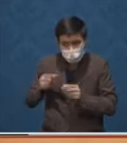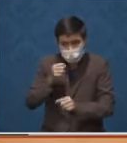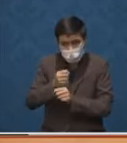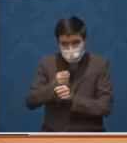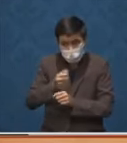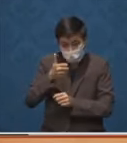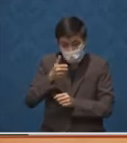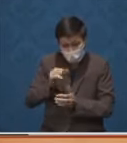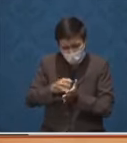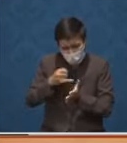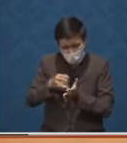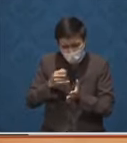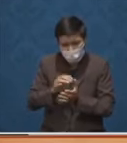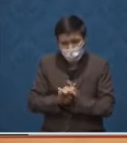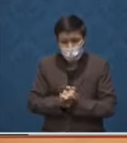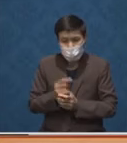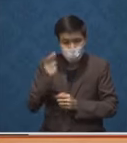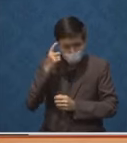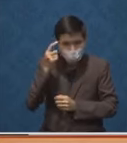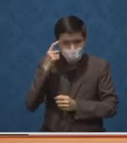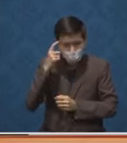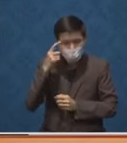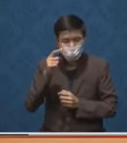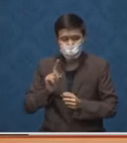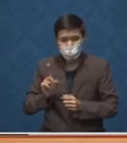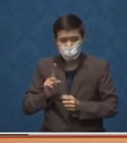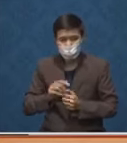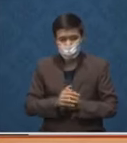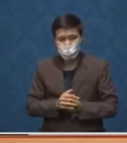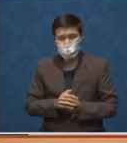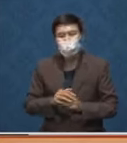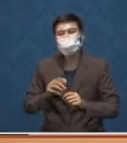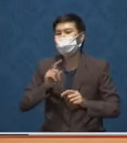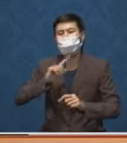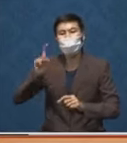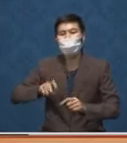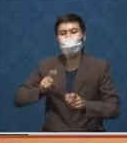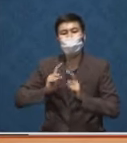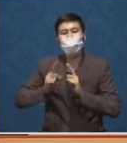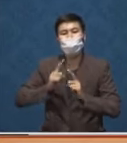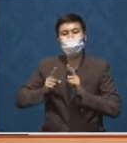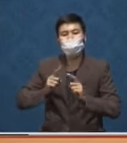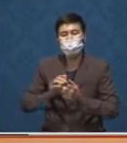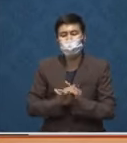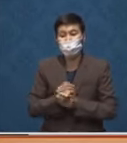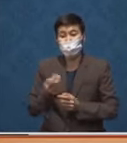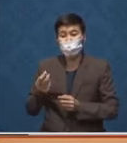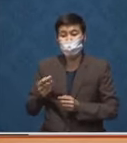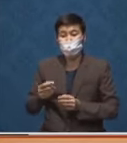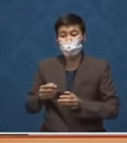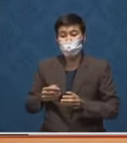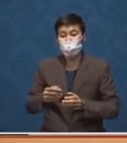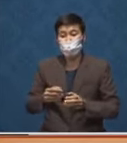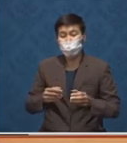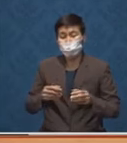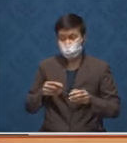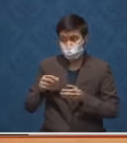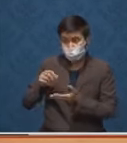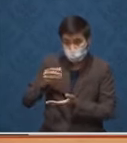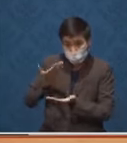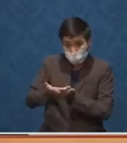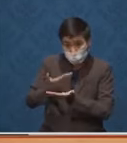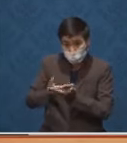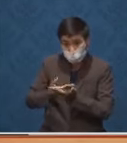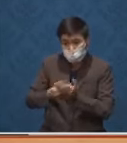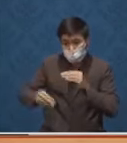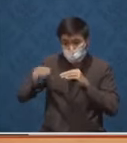าก็รู้ใจไม่จำเป็นจะต้องไปคุยเจรจากันเลยเพียงแค่ทั้ง2ฝ่ายไม่ขึ้นราคาหรือว่าขึ้นราคา